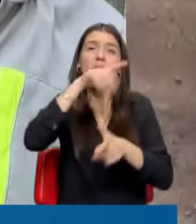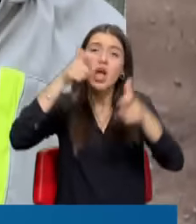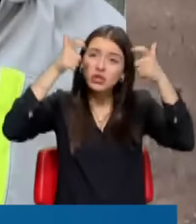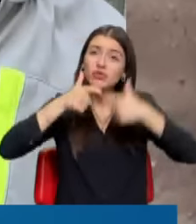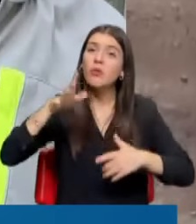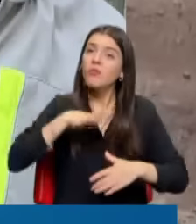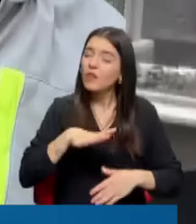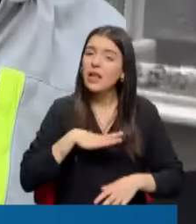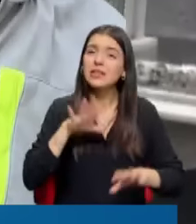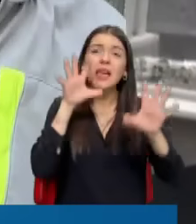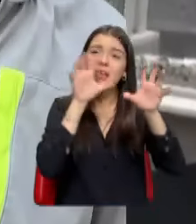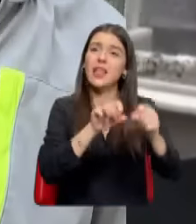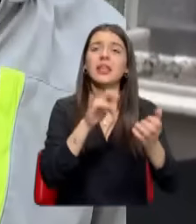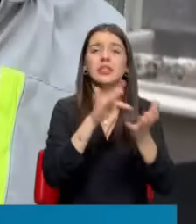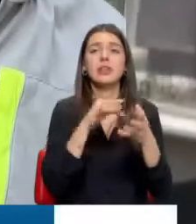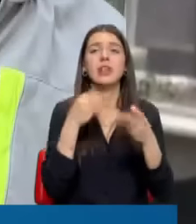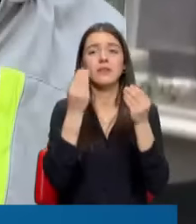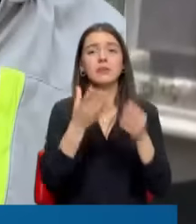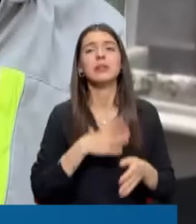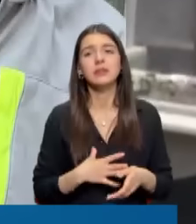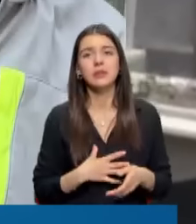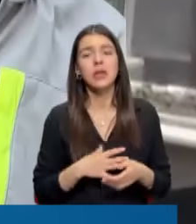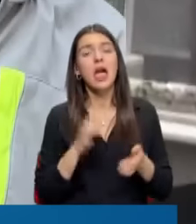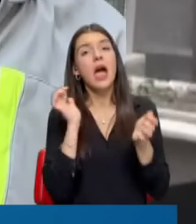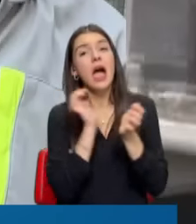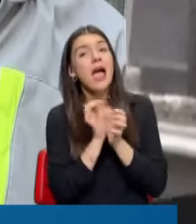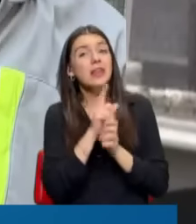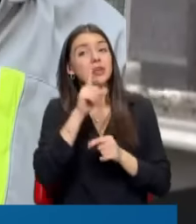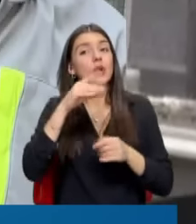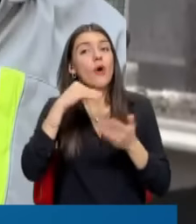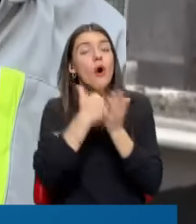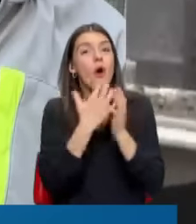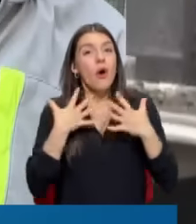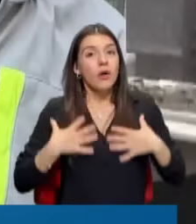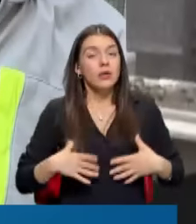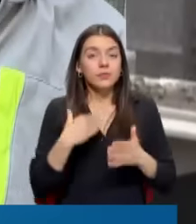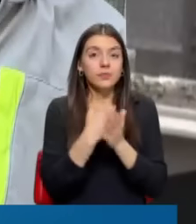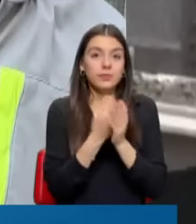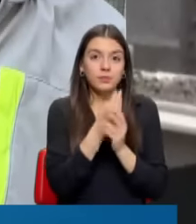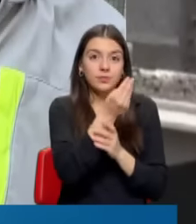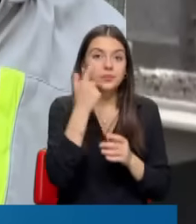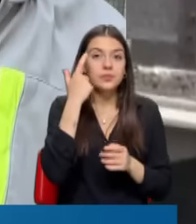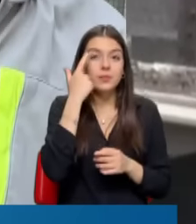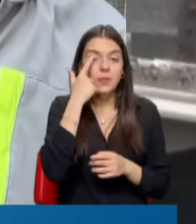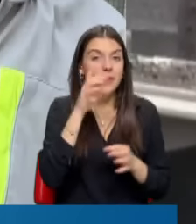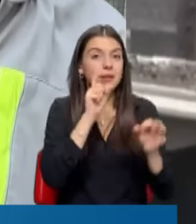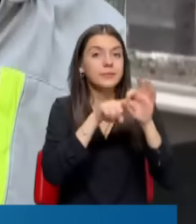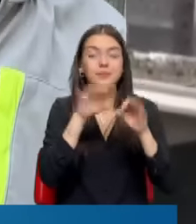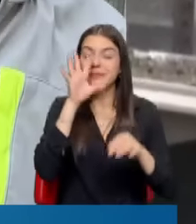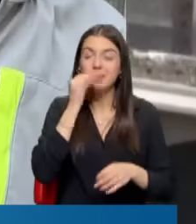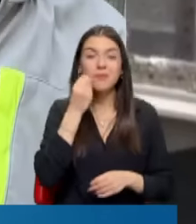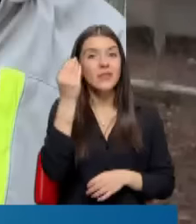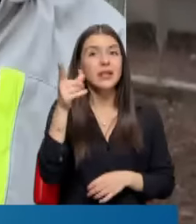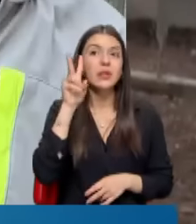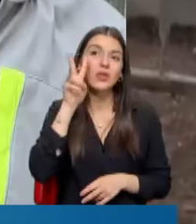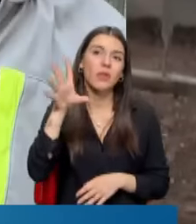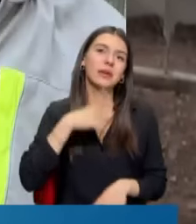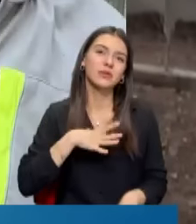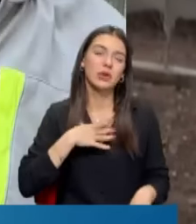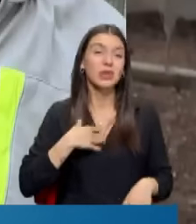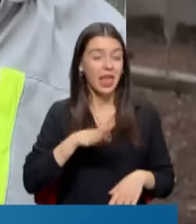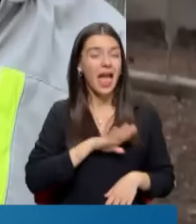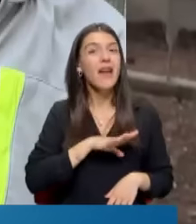yakalanıp cezalandırılmasını istiyor. Bir de organlarını bağışladığı oğlunun gözlerinin nakledildiği kişi de görebilmek.